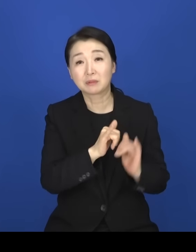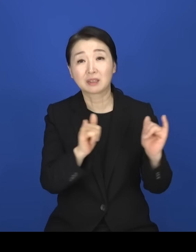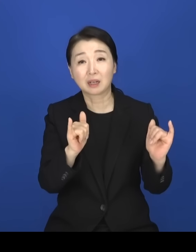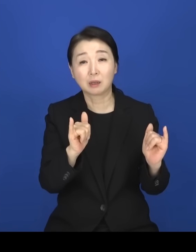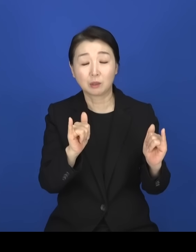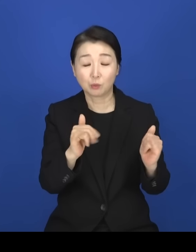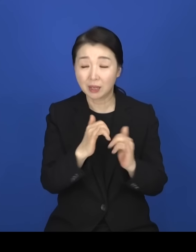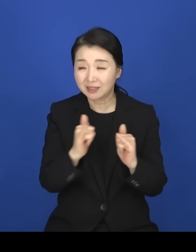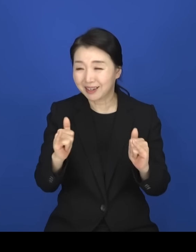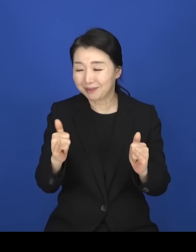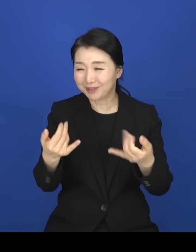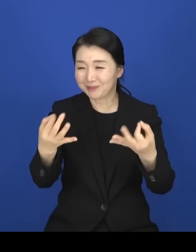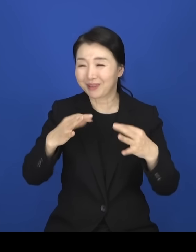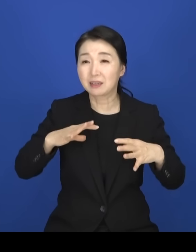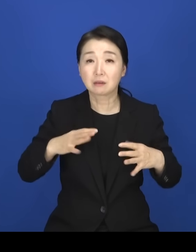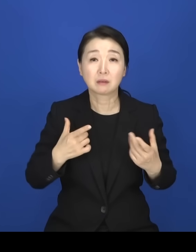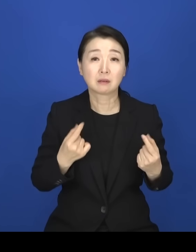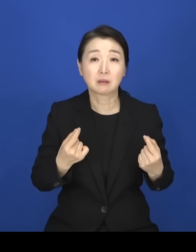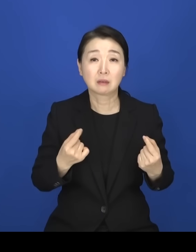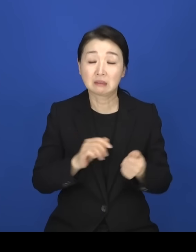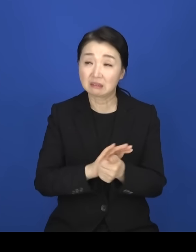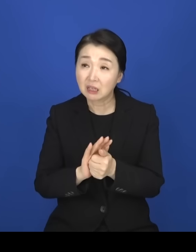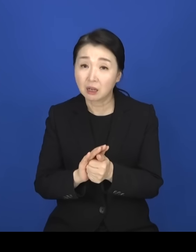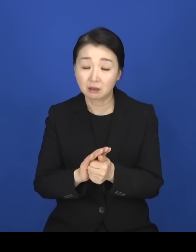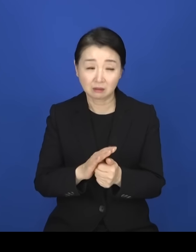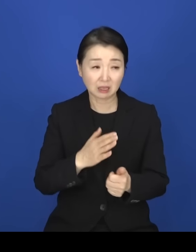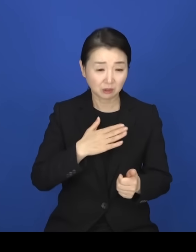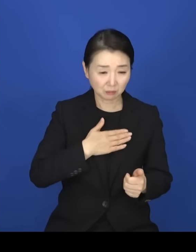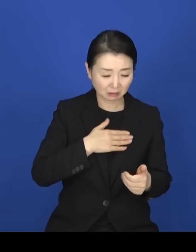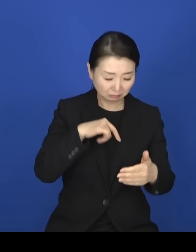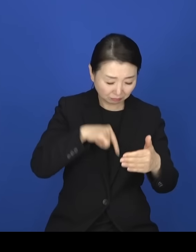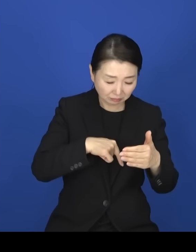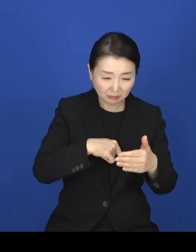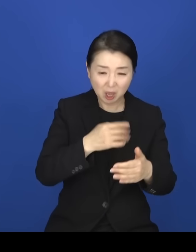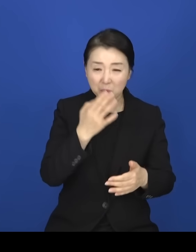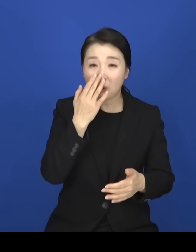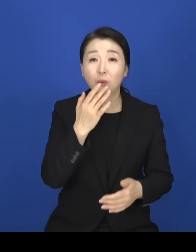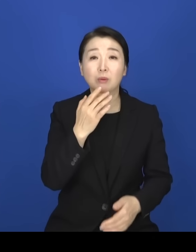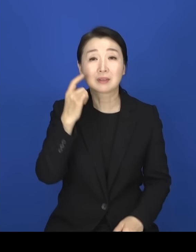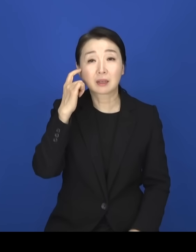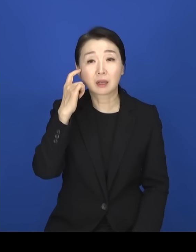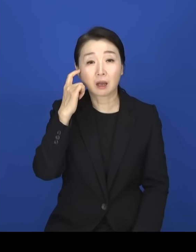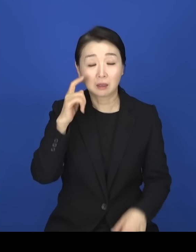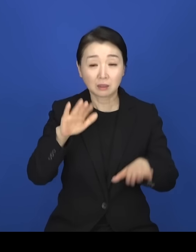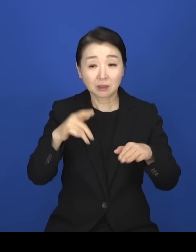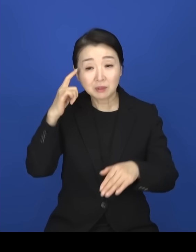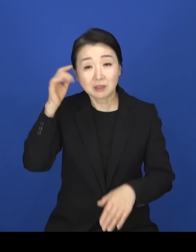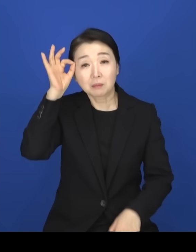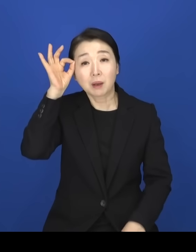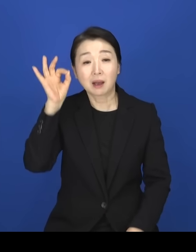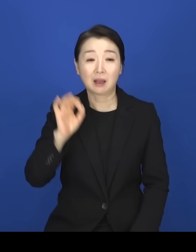이렇게 잘하지만 참 별로다. 그걸 저만 아는 거잖아요. 지금은 그런 생각이